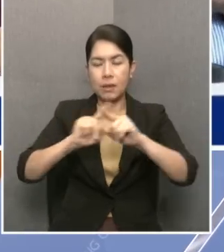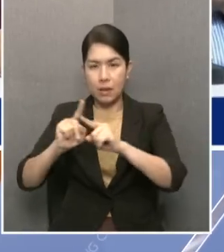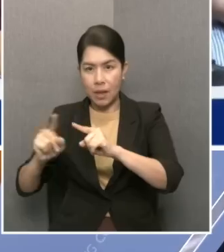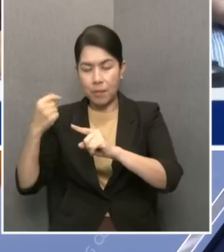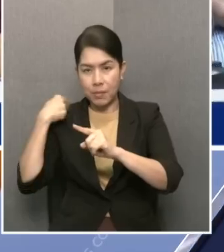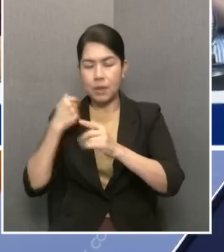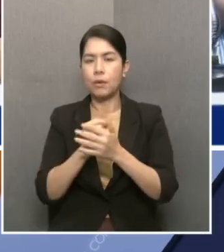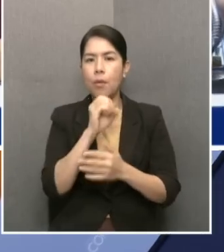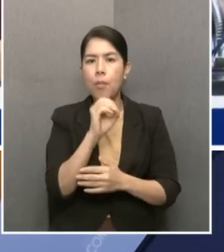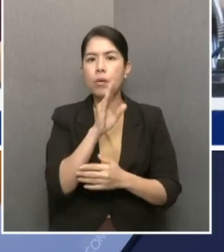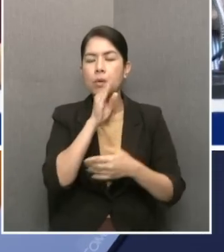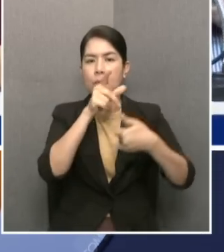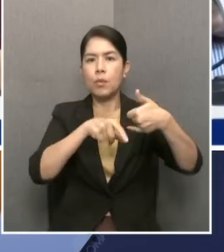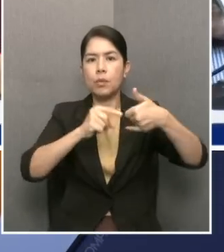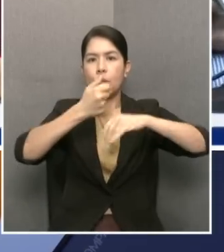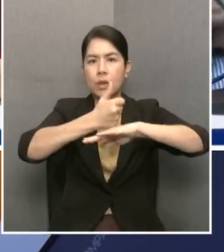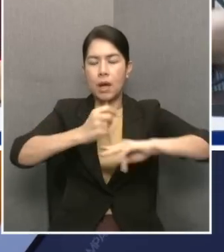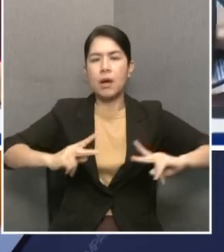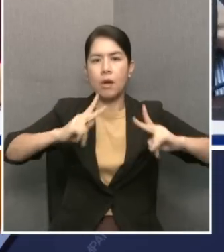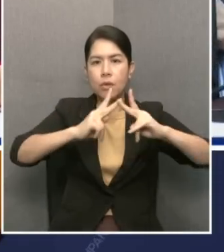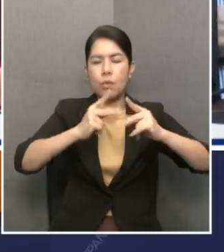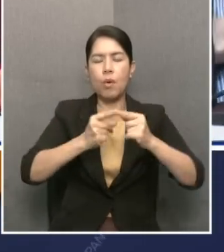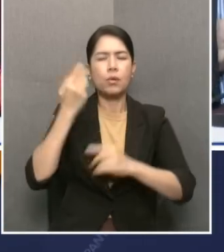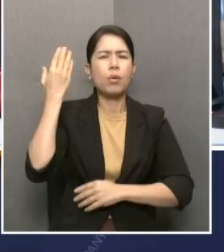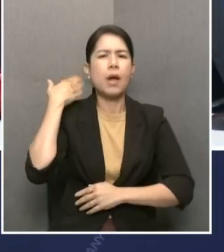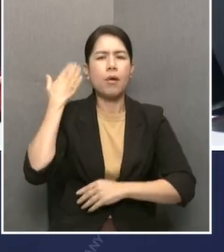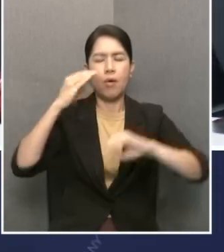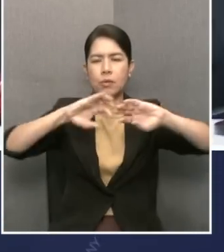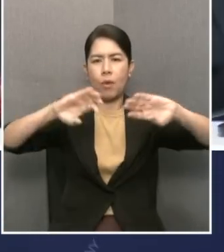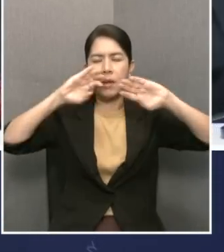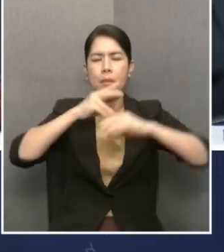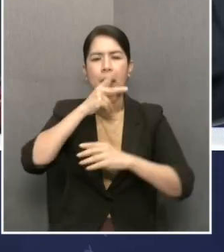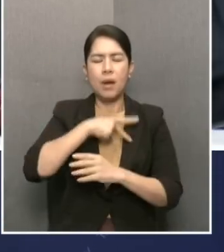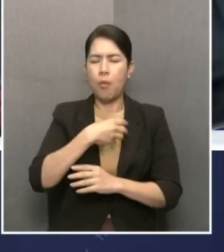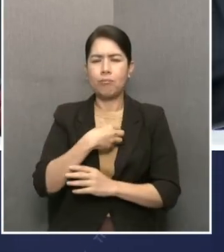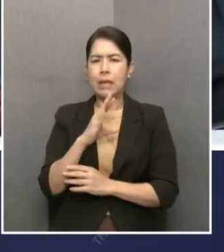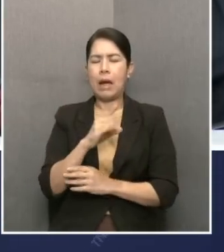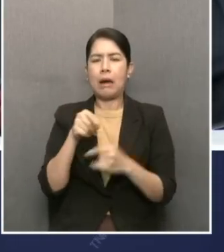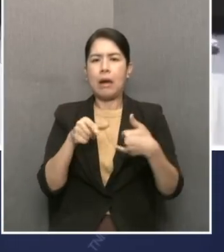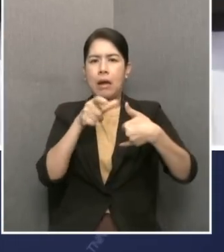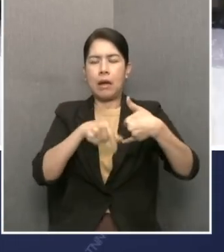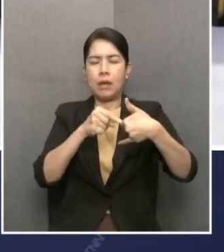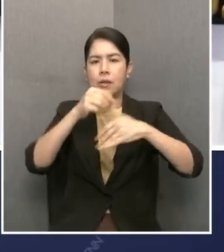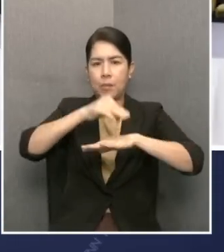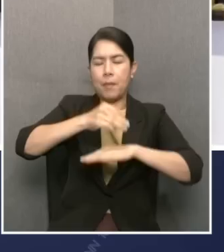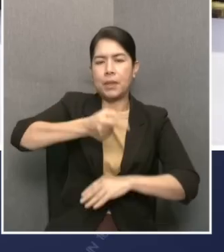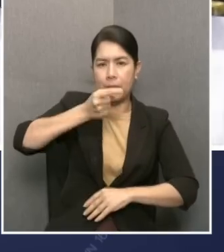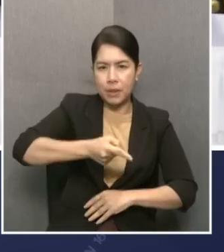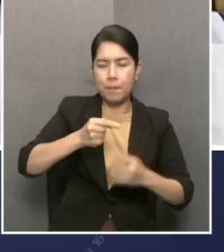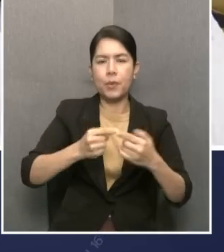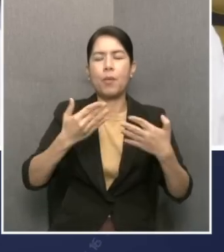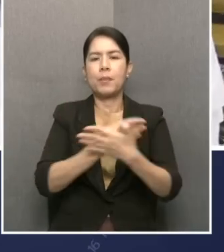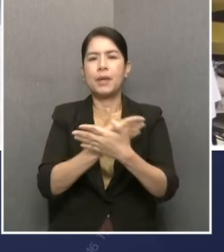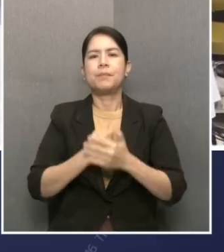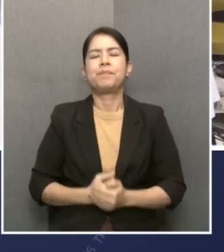เคยนั่งเก้าอี้เดิมเนี่ยไม่อยากให้นั่งเก้าอี้เดิมซ้ำอีกอ่ะแบบนี้พรรคที่จะร่วมรัฐบาลซึ่งเคยเป็นอดีตรัฐมนตรีในรัฐบาลชุดเก่า